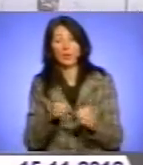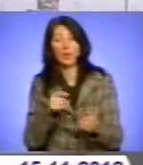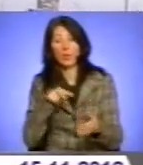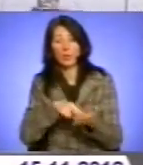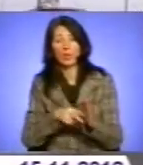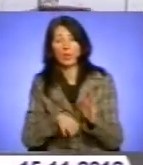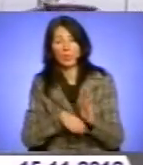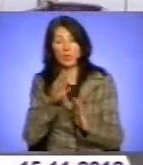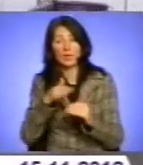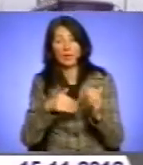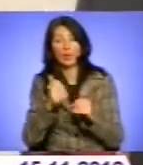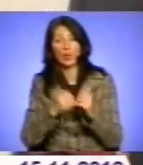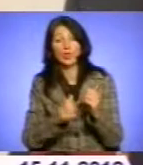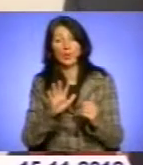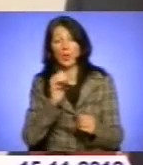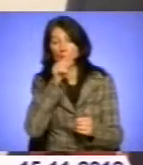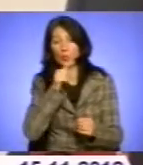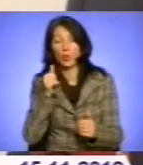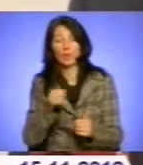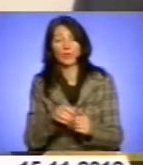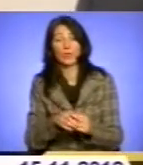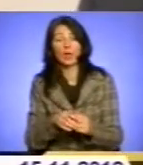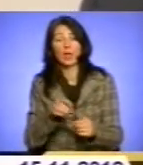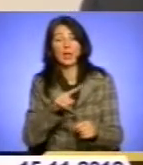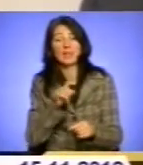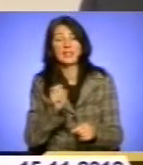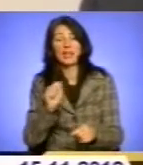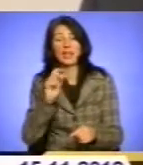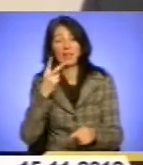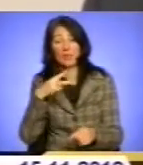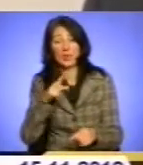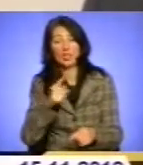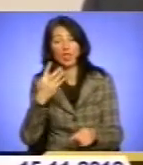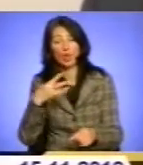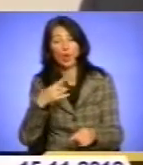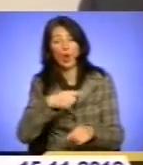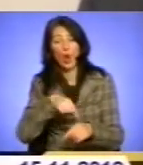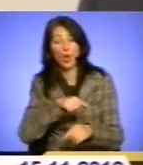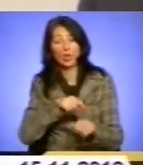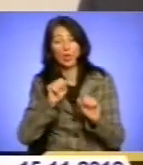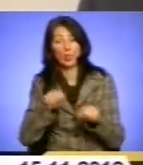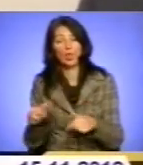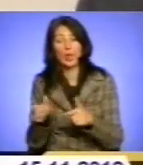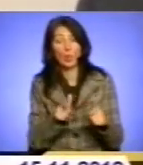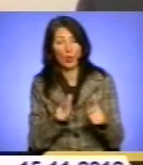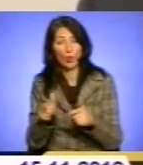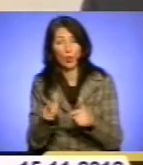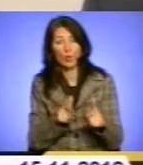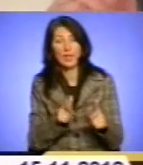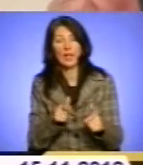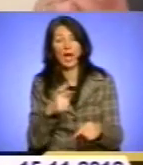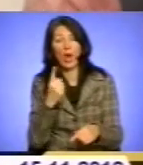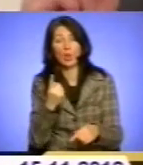вимоги до автошкіл. Скажіть, будь ласка, за 20 чи там 40 годин можна підготувати